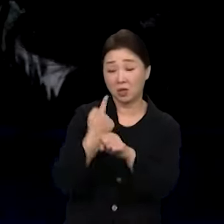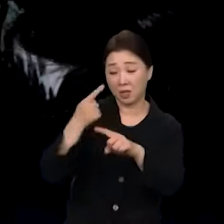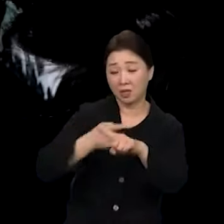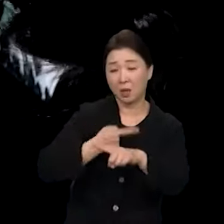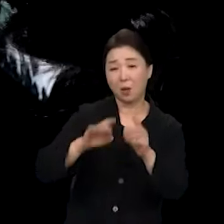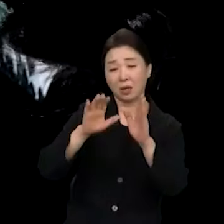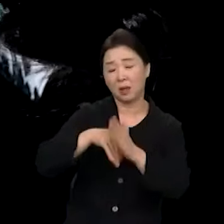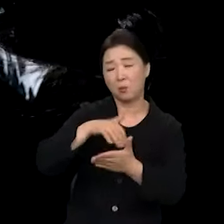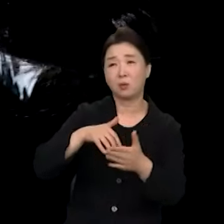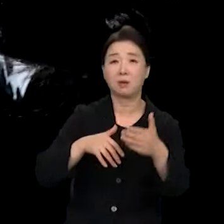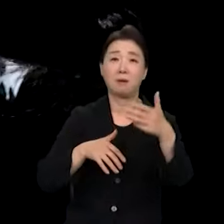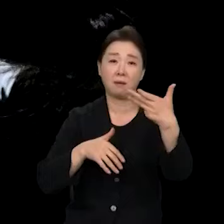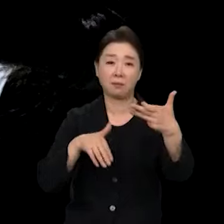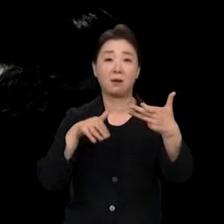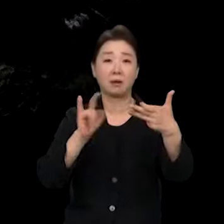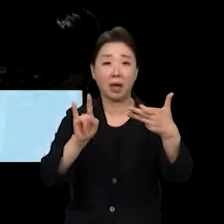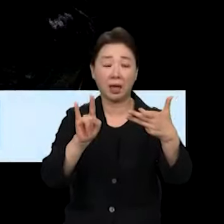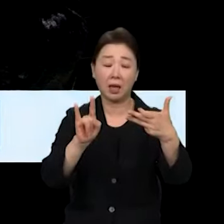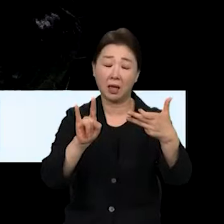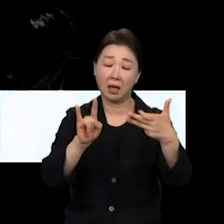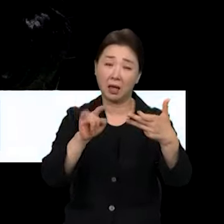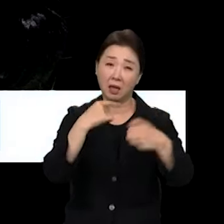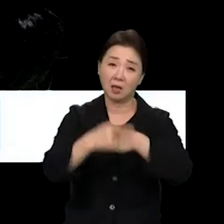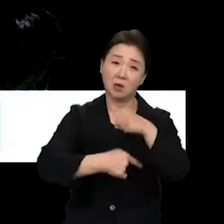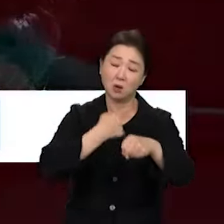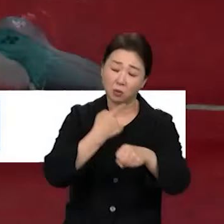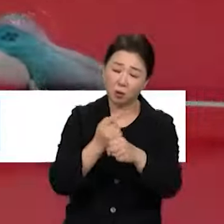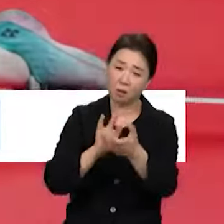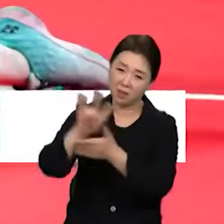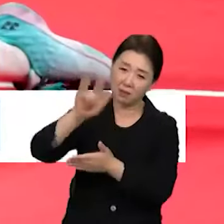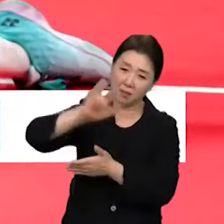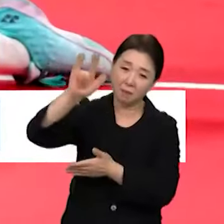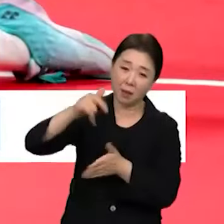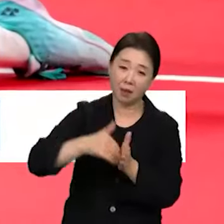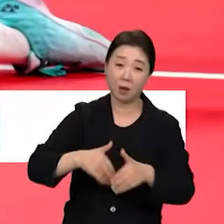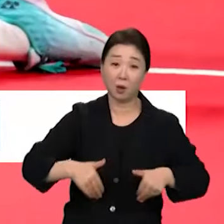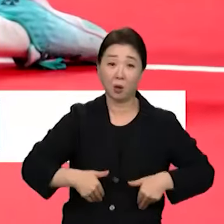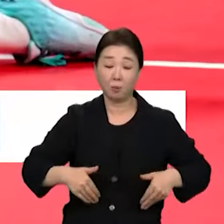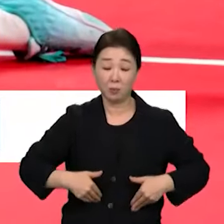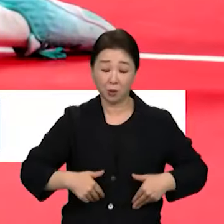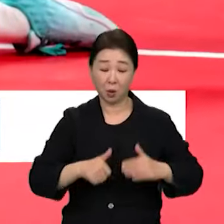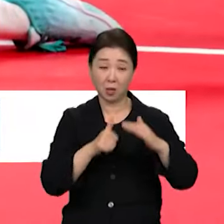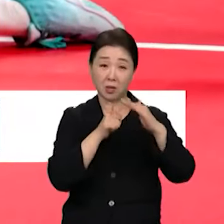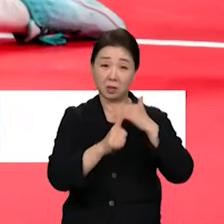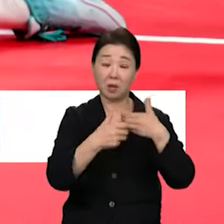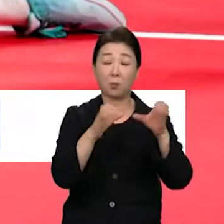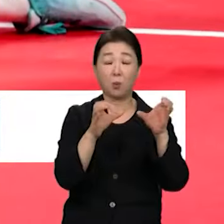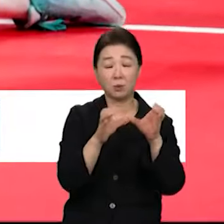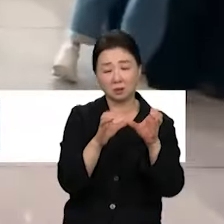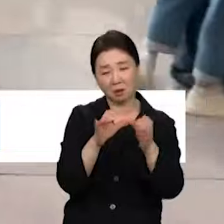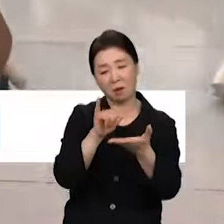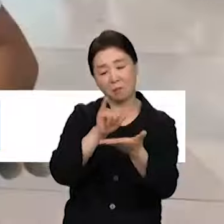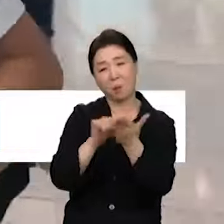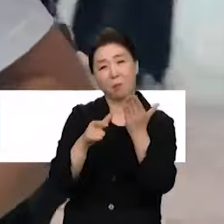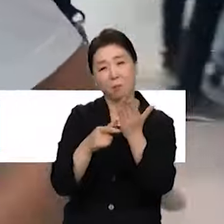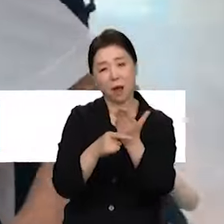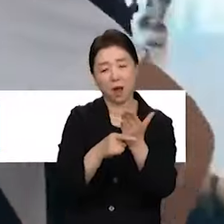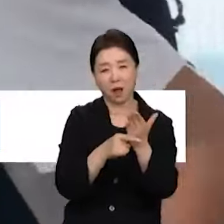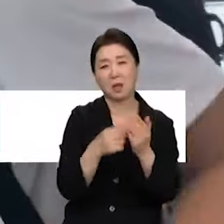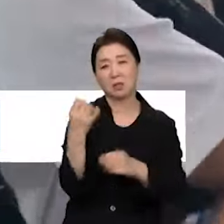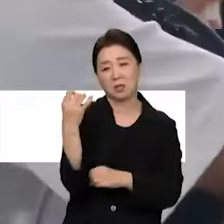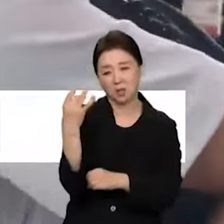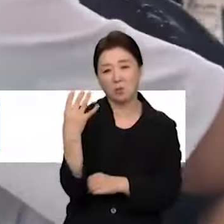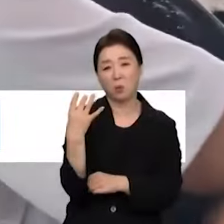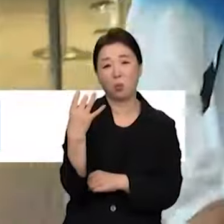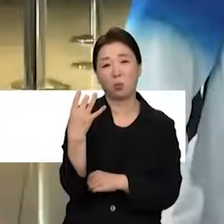18개. 한 해에만 수십 차례 비행기를 타야 하는데 대표팀 선수들의 항공권은 이코노미석입니다. 배드민턴 협회의